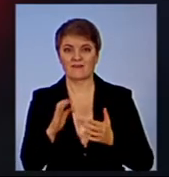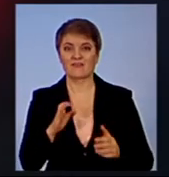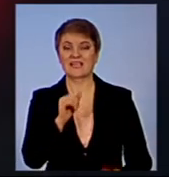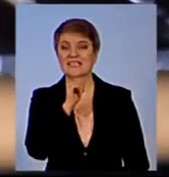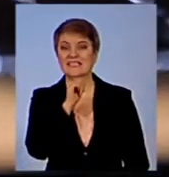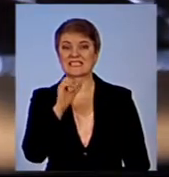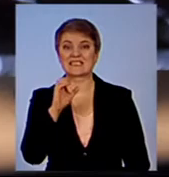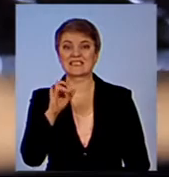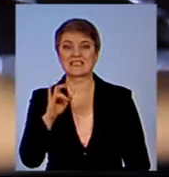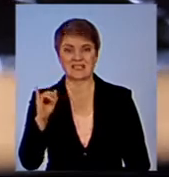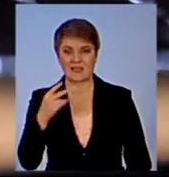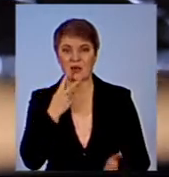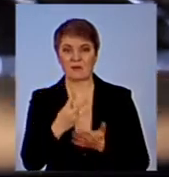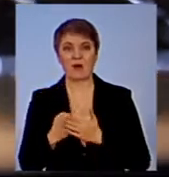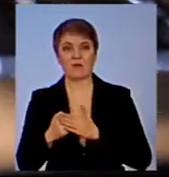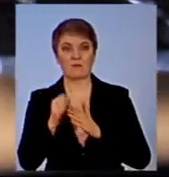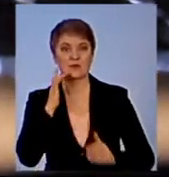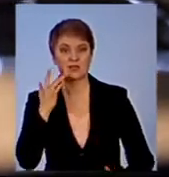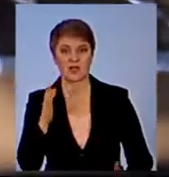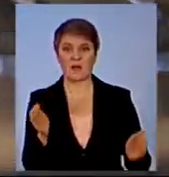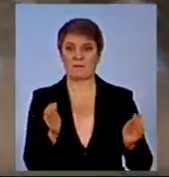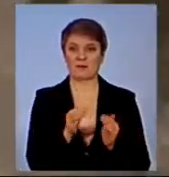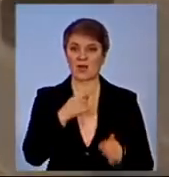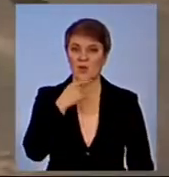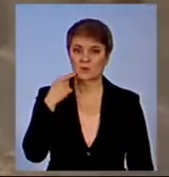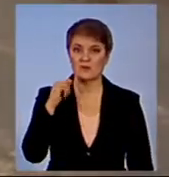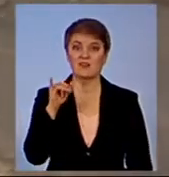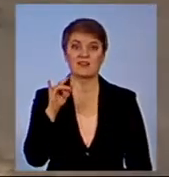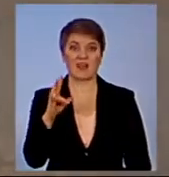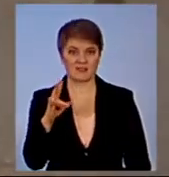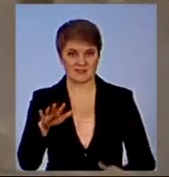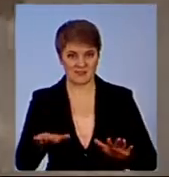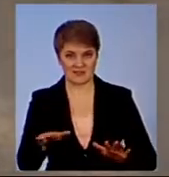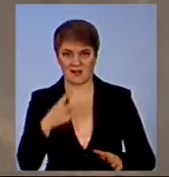видають бази США. Менше російські, а іранських не видно зовсім.